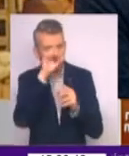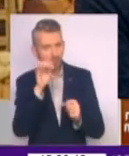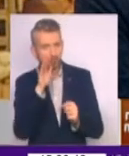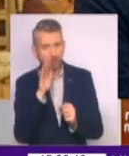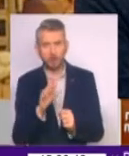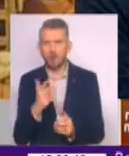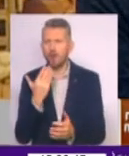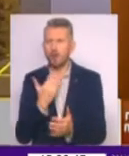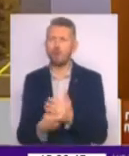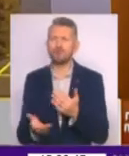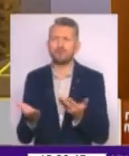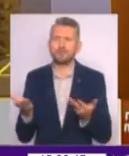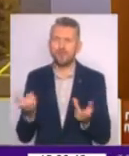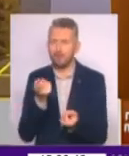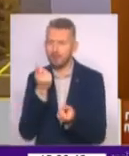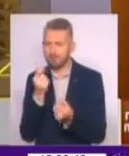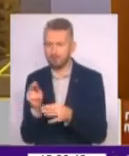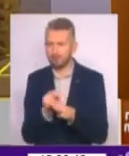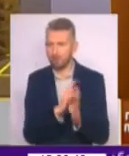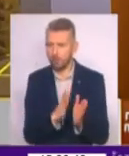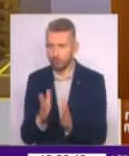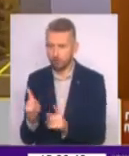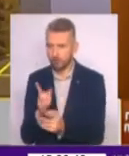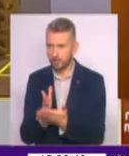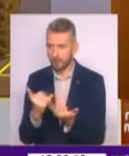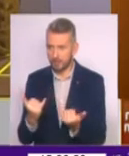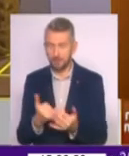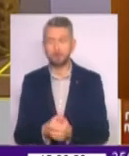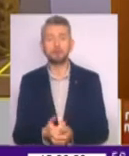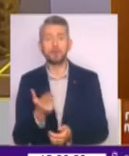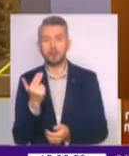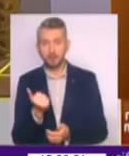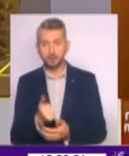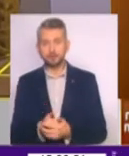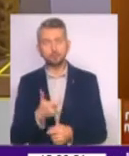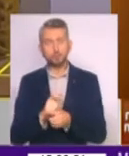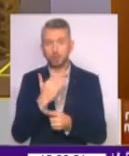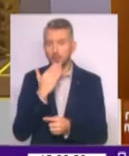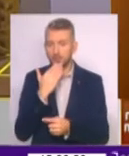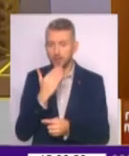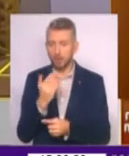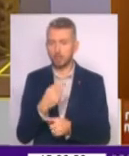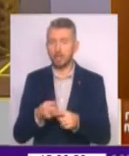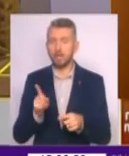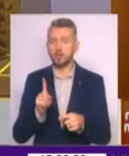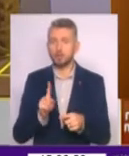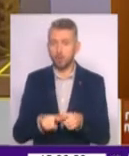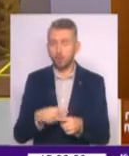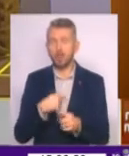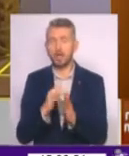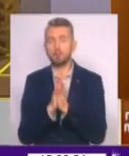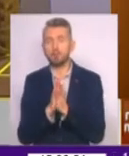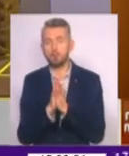хоча б якимось чином дійсно привести до ладу те, що є зараз, так, правильно? Так. Так, пане Сергію, дуже дякую. От якраз для цього, звичайно, я і